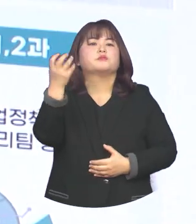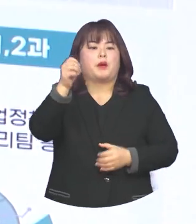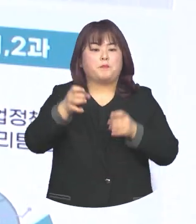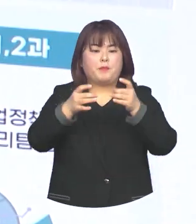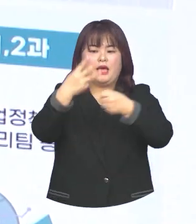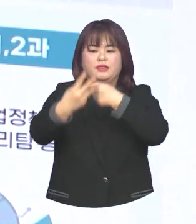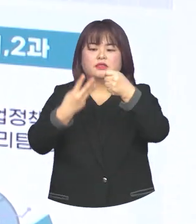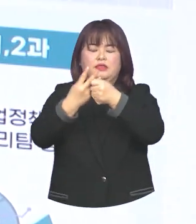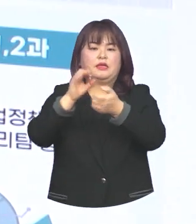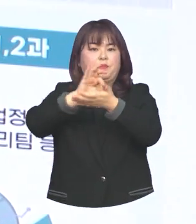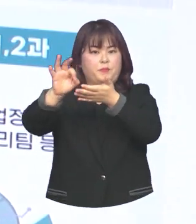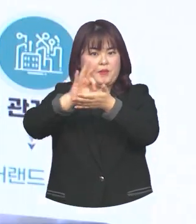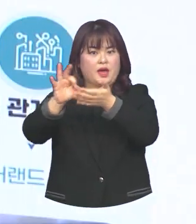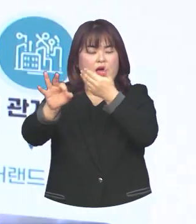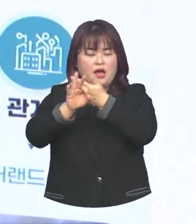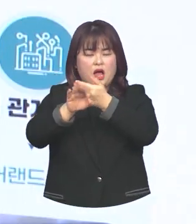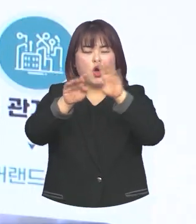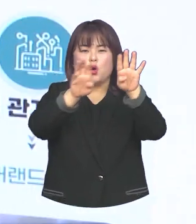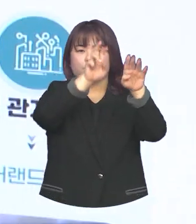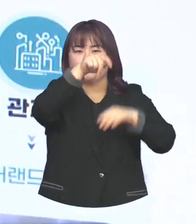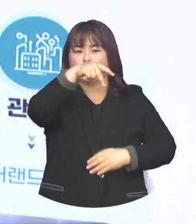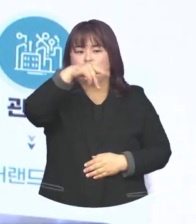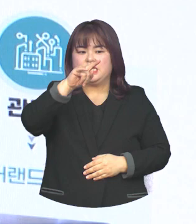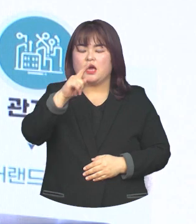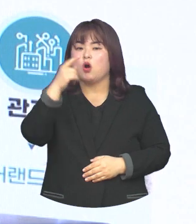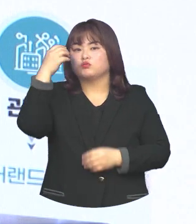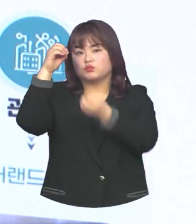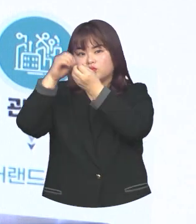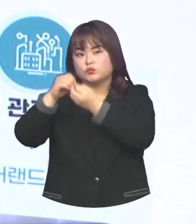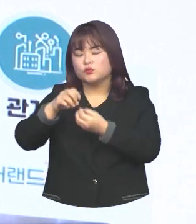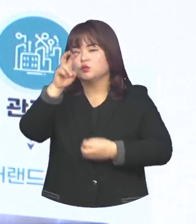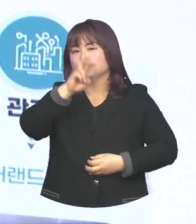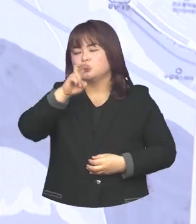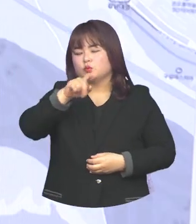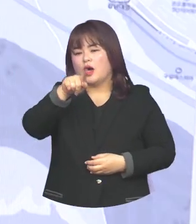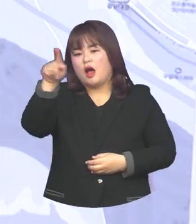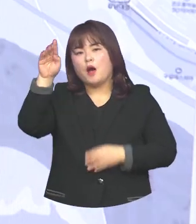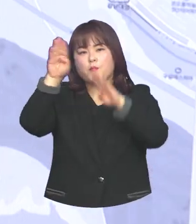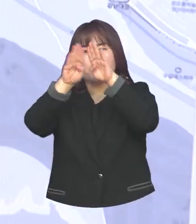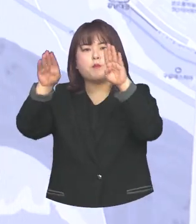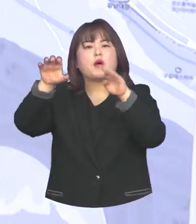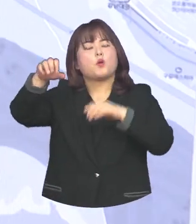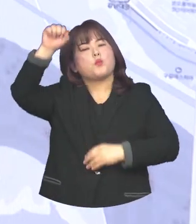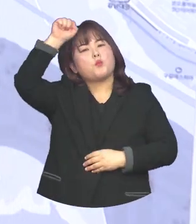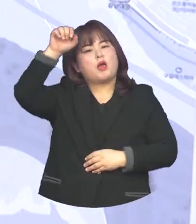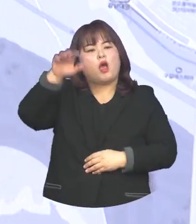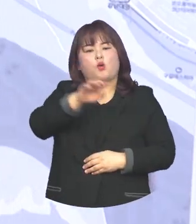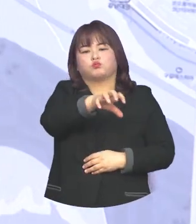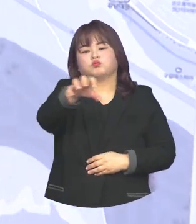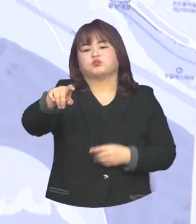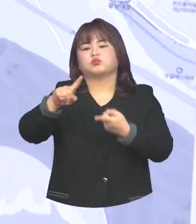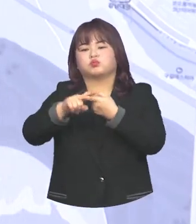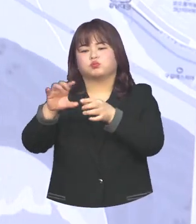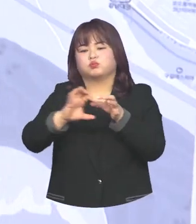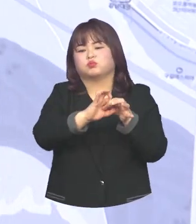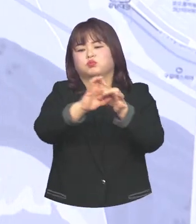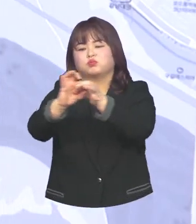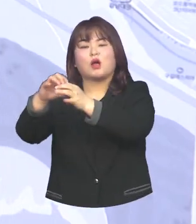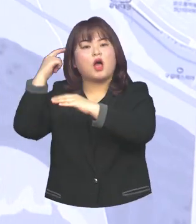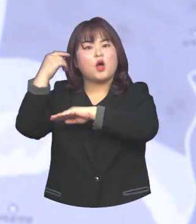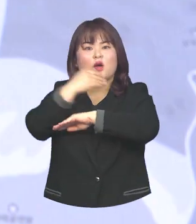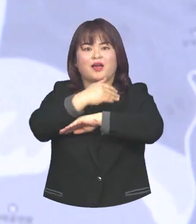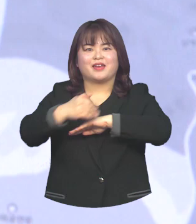90억을 3년간 투입해 G뮤지엄파크, 경기국악원, 한국민속촌 일대를 문화예술체험 관광의